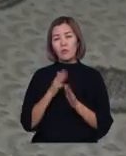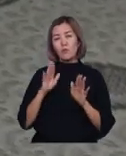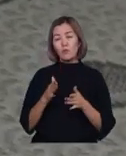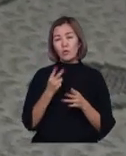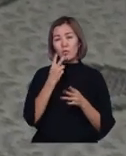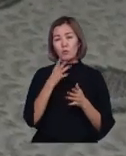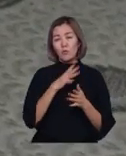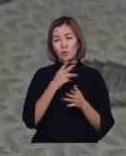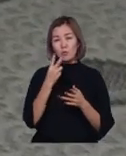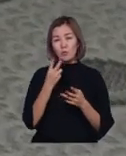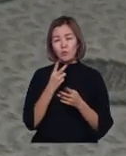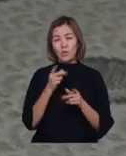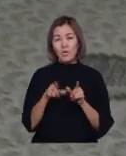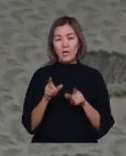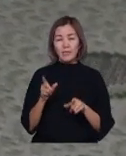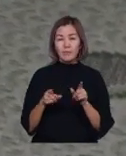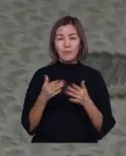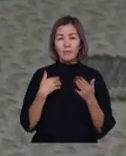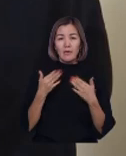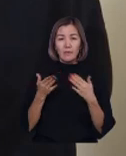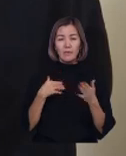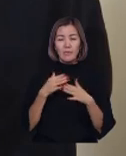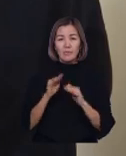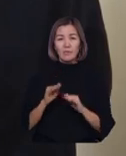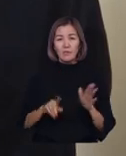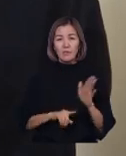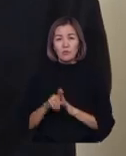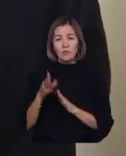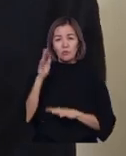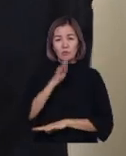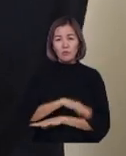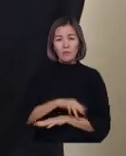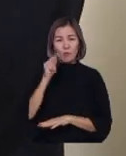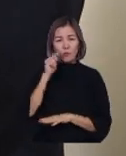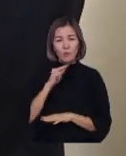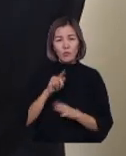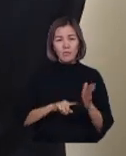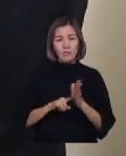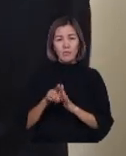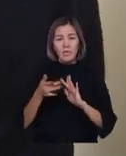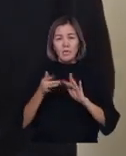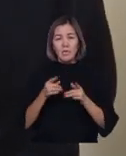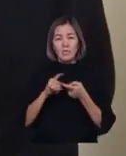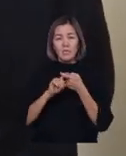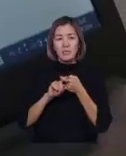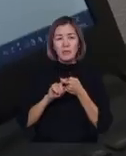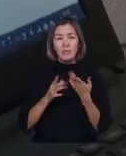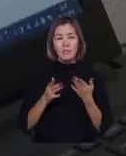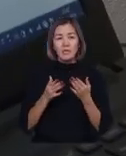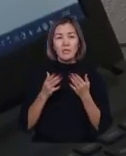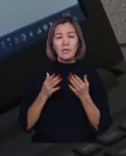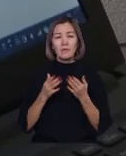хабар табу мен адамдар ара қарым-қатынастан бастап мектеп оқушыларының сабақ оқуына дейін осы интернетке байланған.